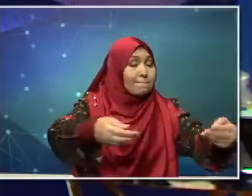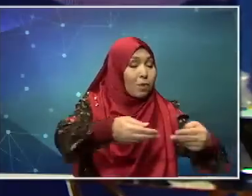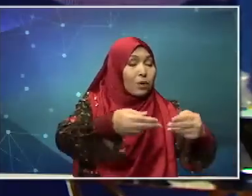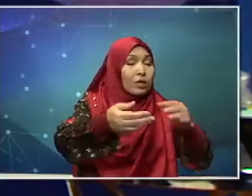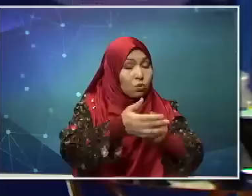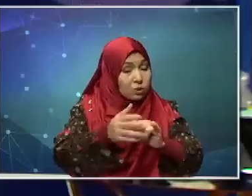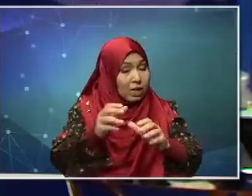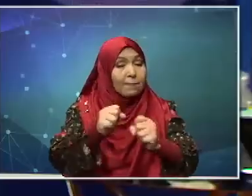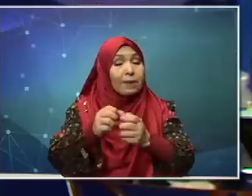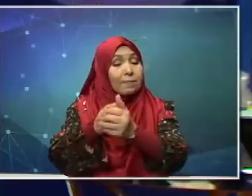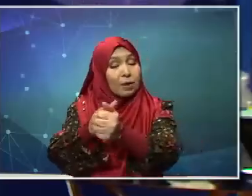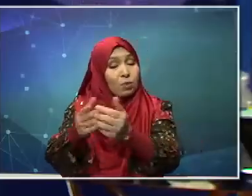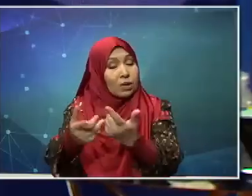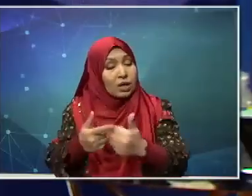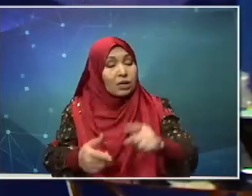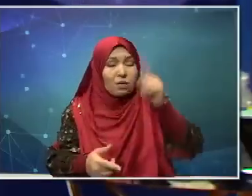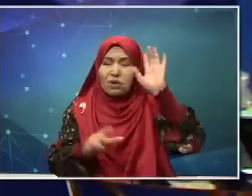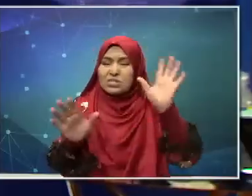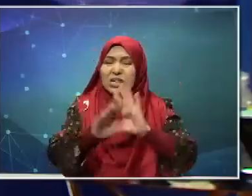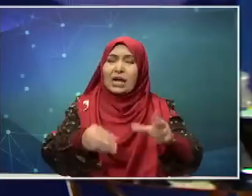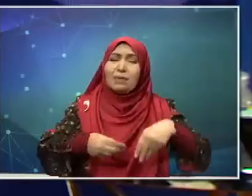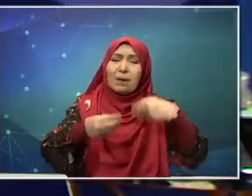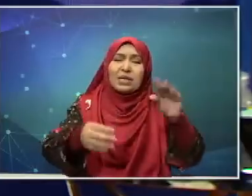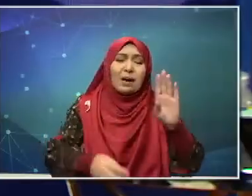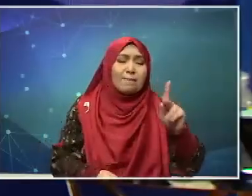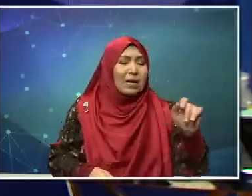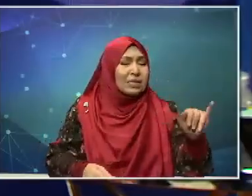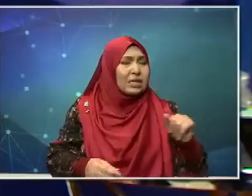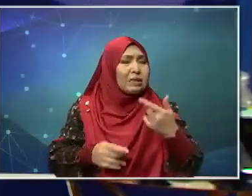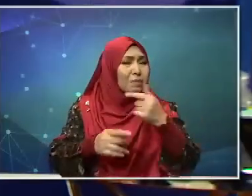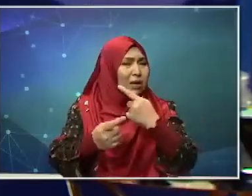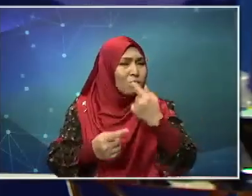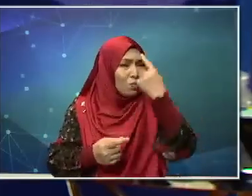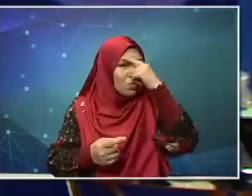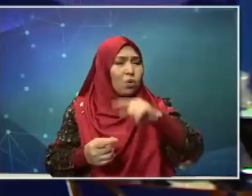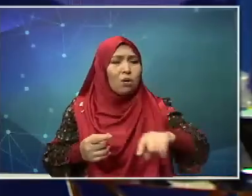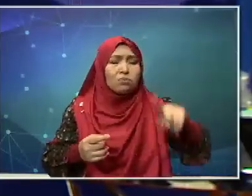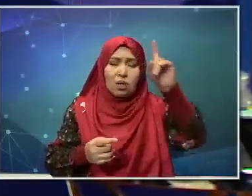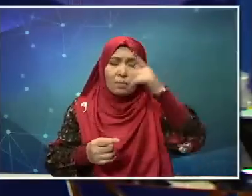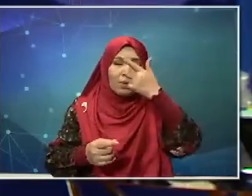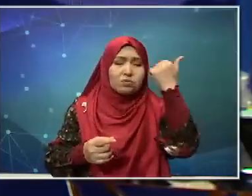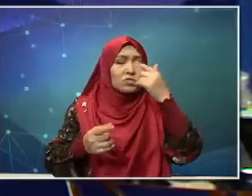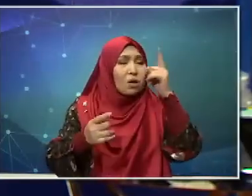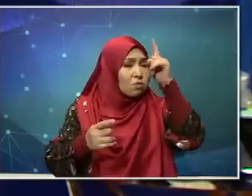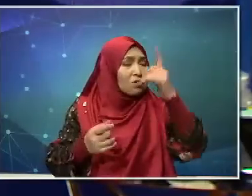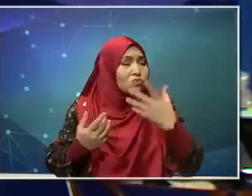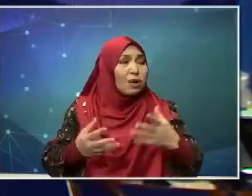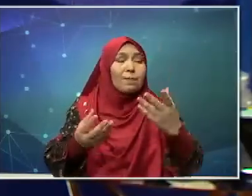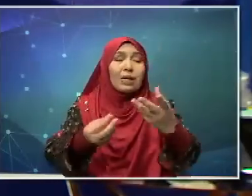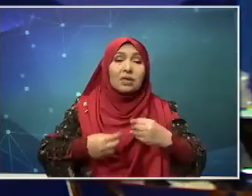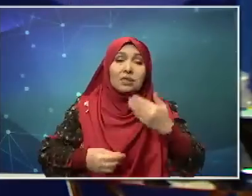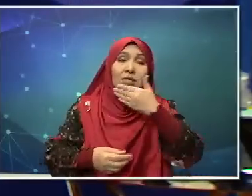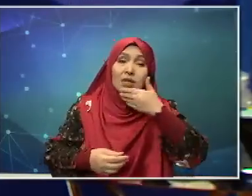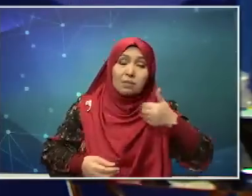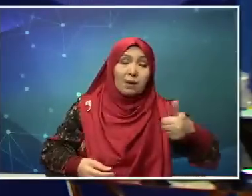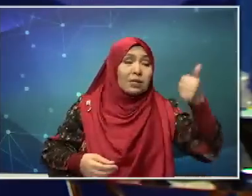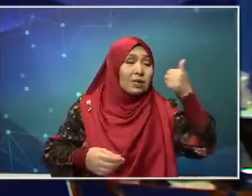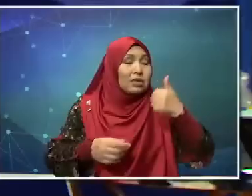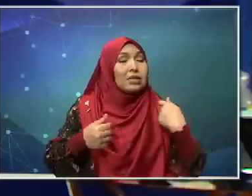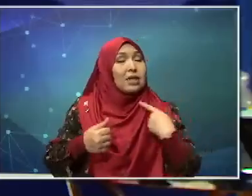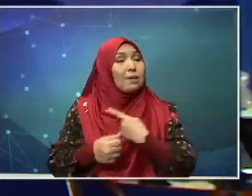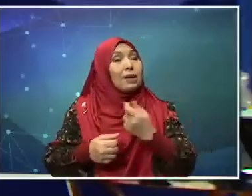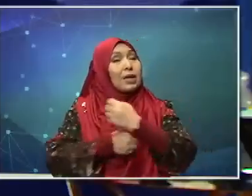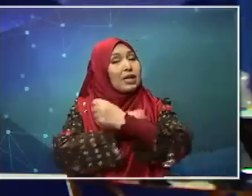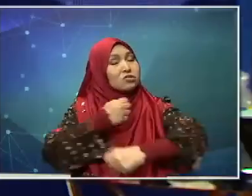betul-betul ya jangan bagi yang bagi-bagi pada Allah karena Allah sudah beri yang terbaik kepada kita sehingga kita dapat beri yang video Vader